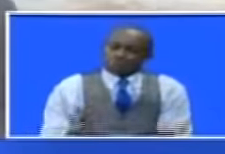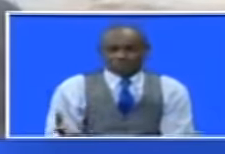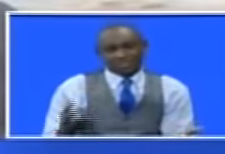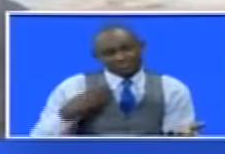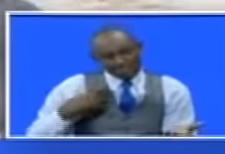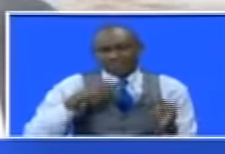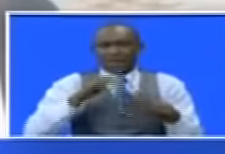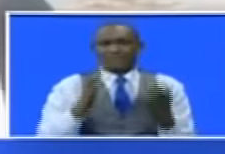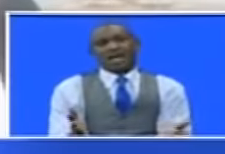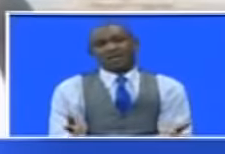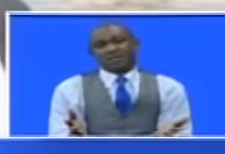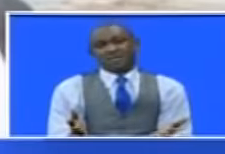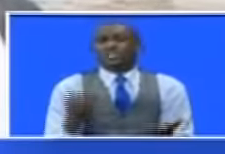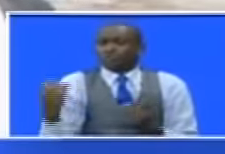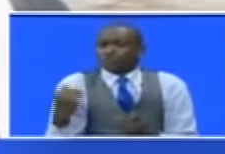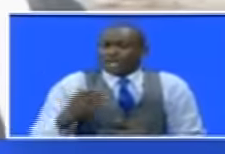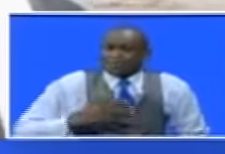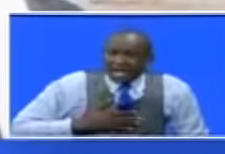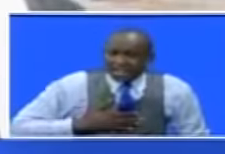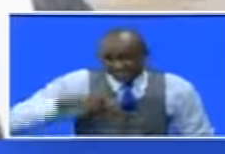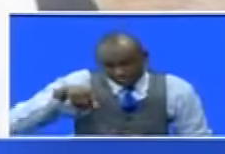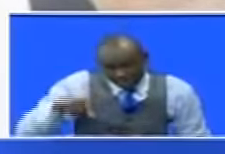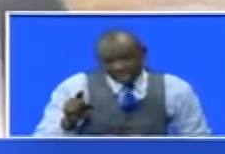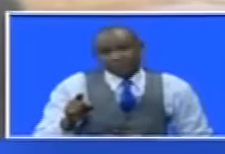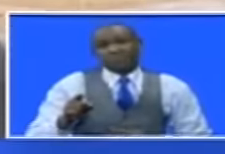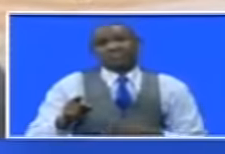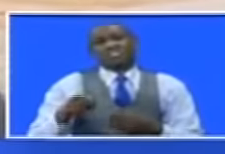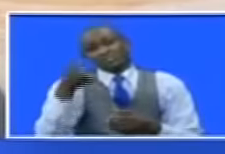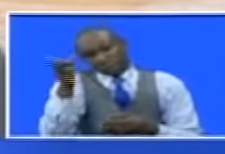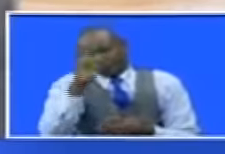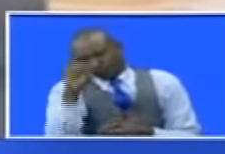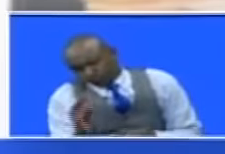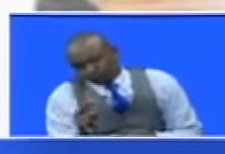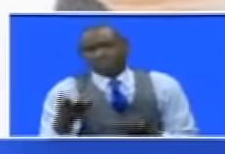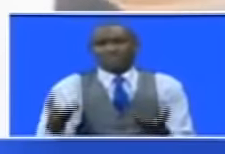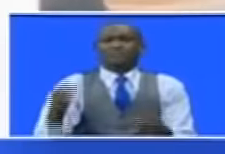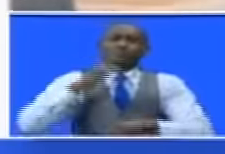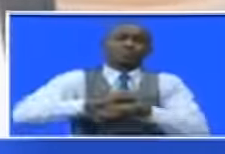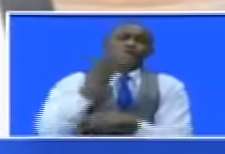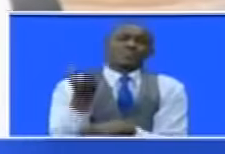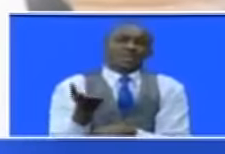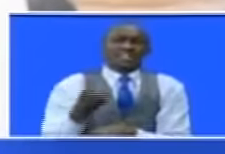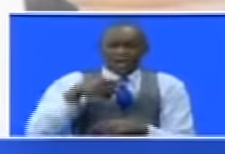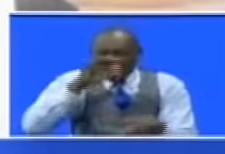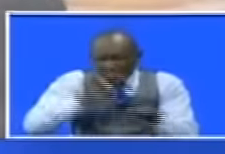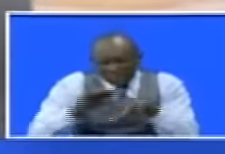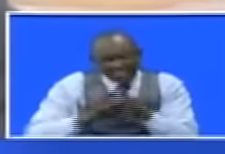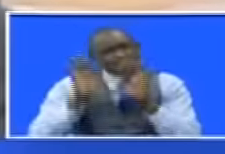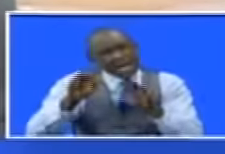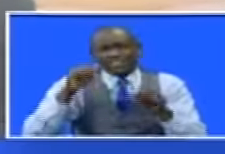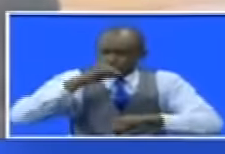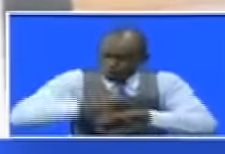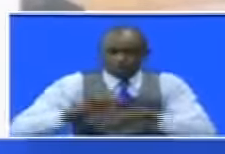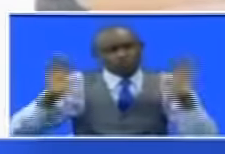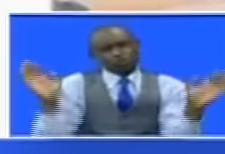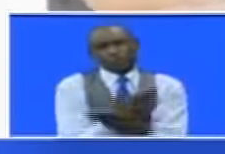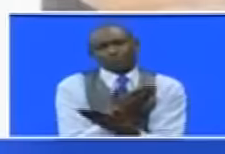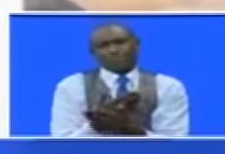mimi mkulima? Na watoto yangu nasoma kwa shule. Sasa watoto vitu yao yote naenda na